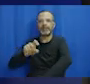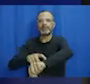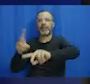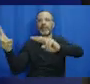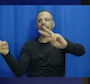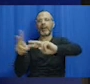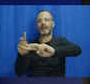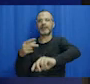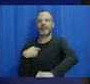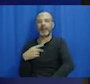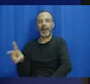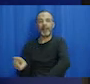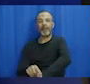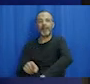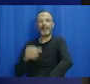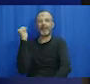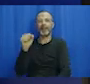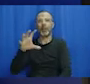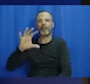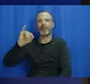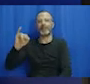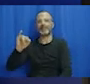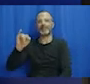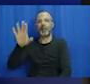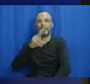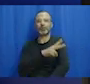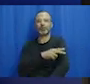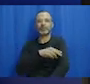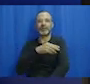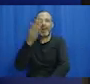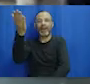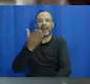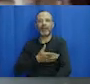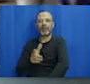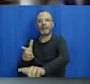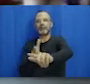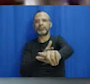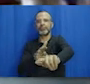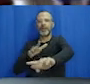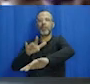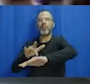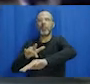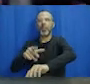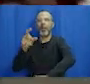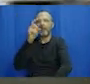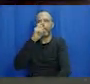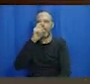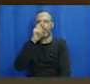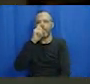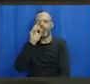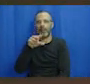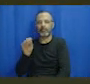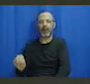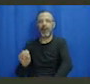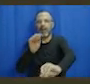قصير. وبالتزامن مع الجريمة في كفر ياسيف تلقت الشرطة بلاغا عن إطلاق نار على محل تجاري في يافا، إذ تم